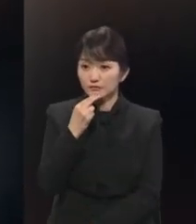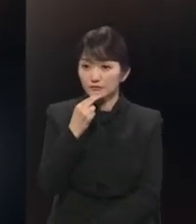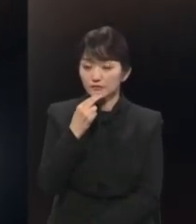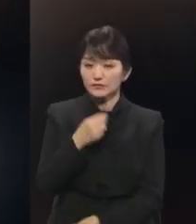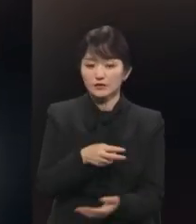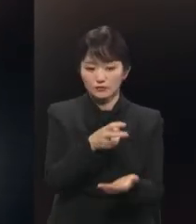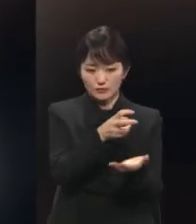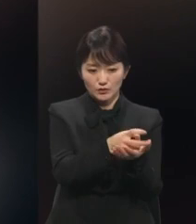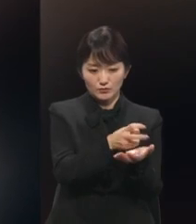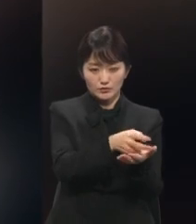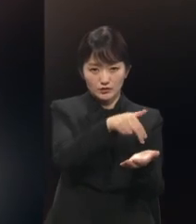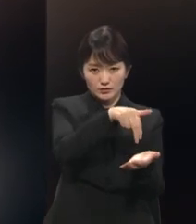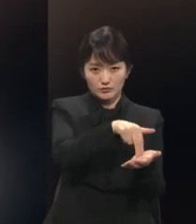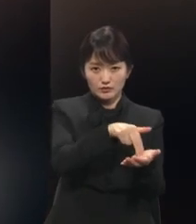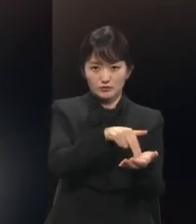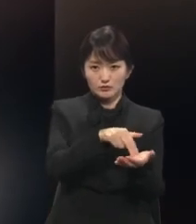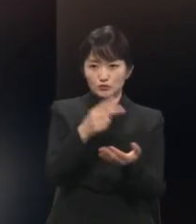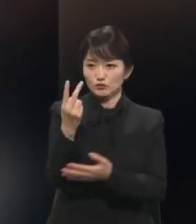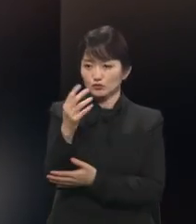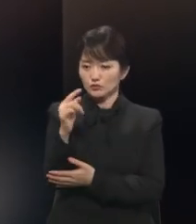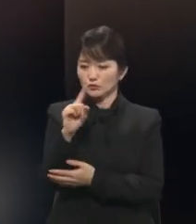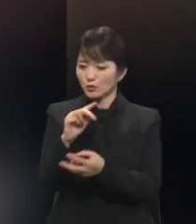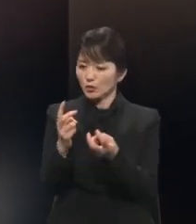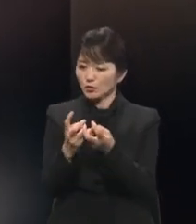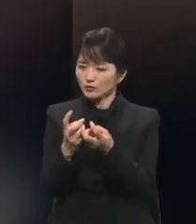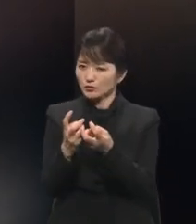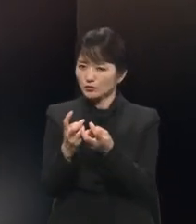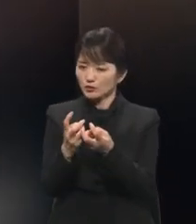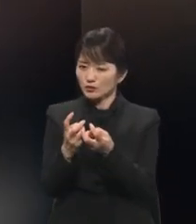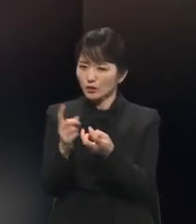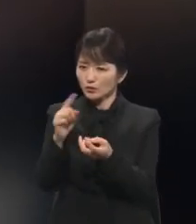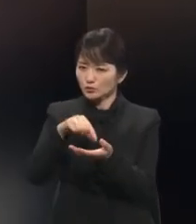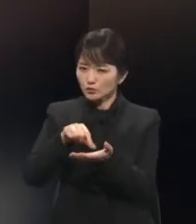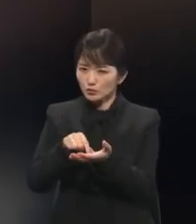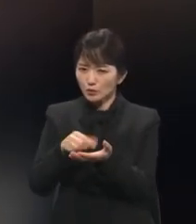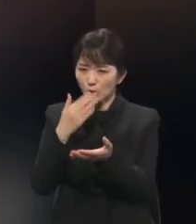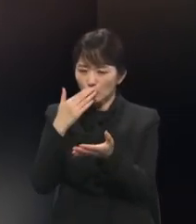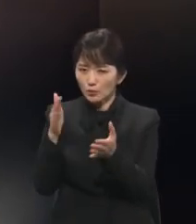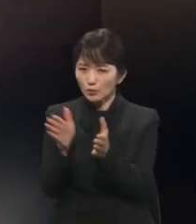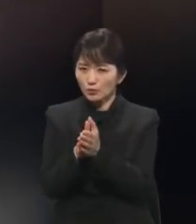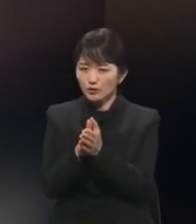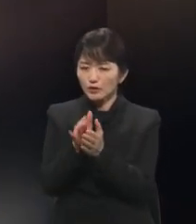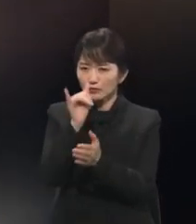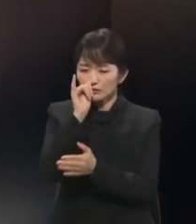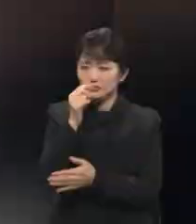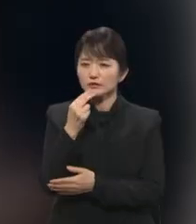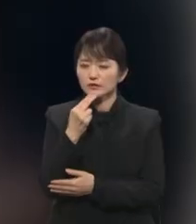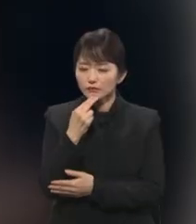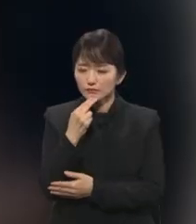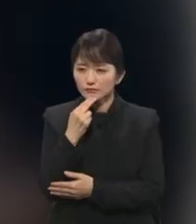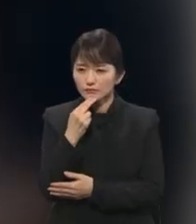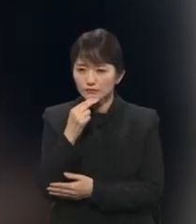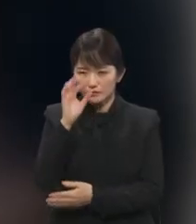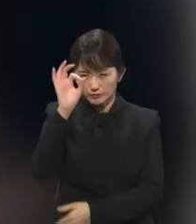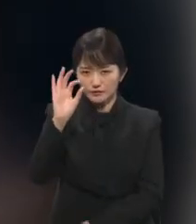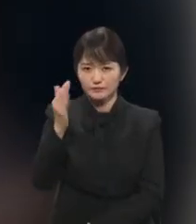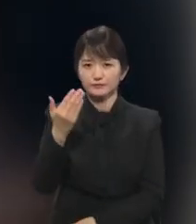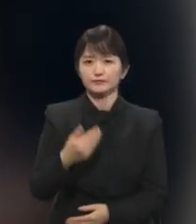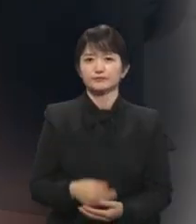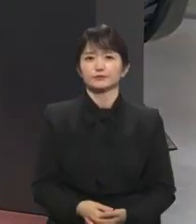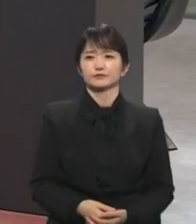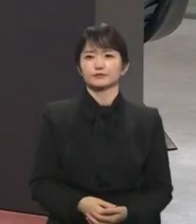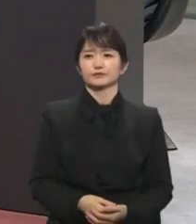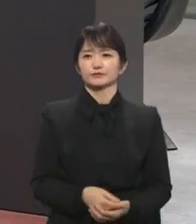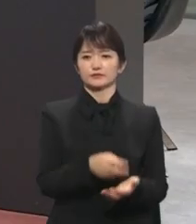어디까지 볼 것이냐를 같이 함께 살펴보아야 무슨 행위를 그렇게 해석할 수 있느냐가 좀 달라질 수 있을 것으로 보여집니다 공모 관련해서